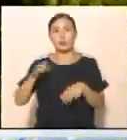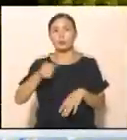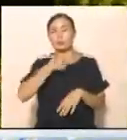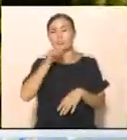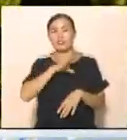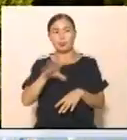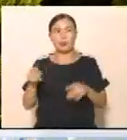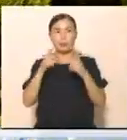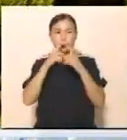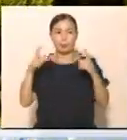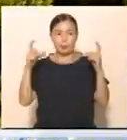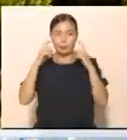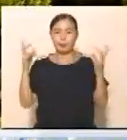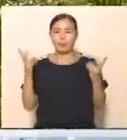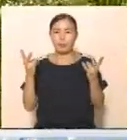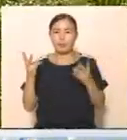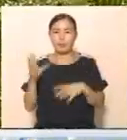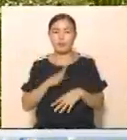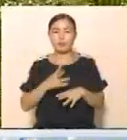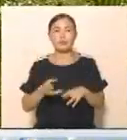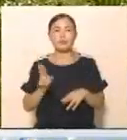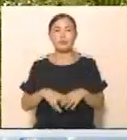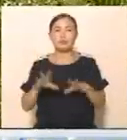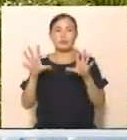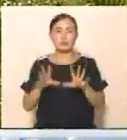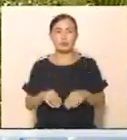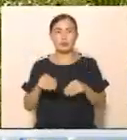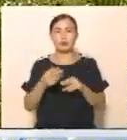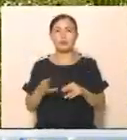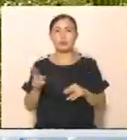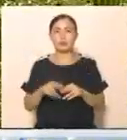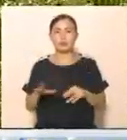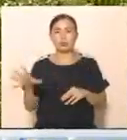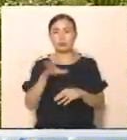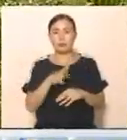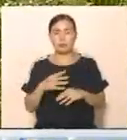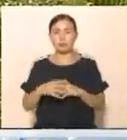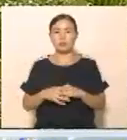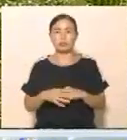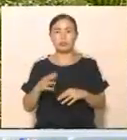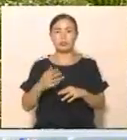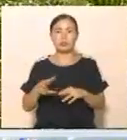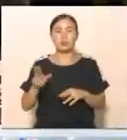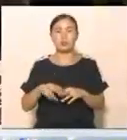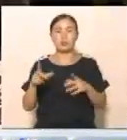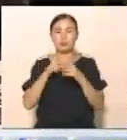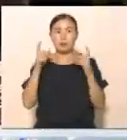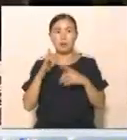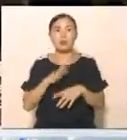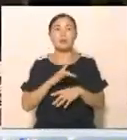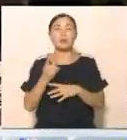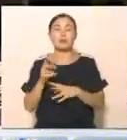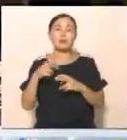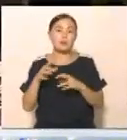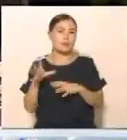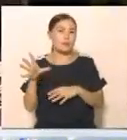дейін маскасыз жүруге болмайды деп ереже шығарды. Тіпті таза ауада жүгіріп жүрсең де тастамау керек деген пунктті енгізіп қойған болатын. Бірақ аталған пункт